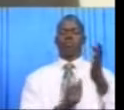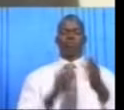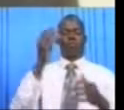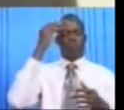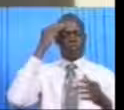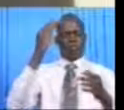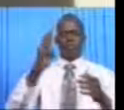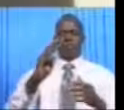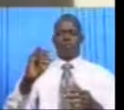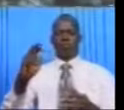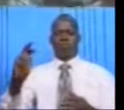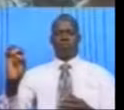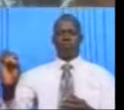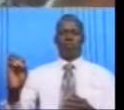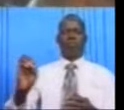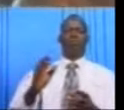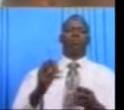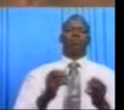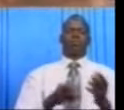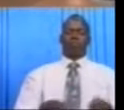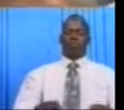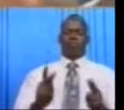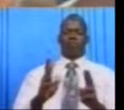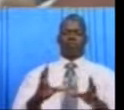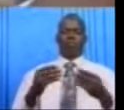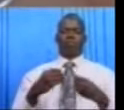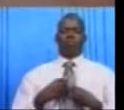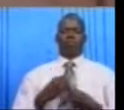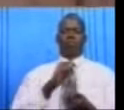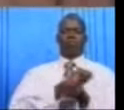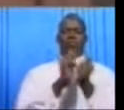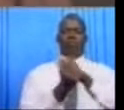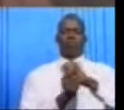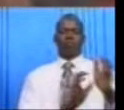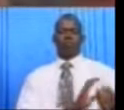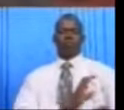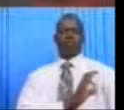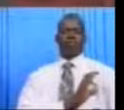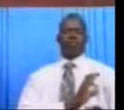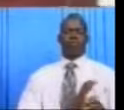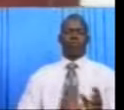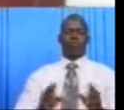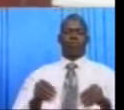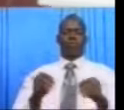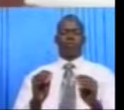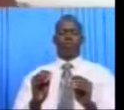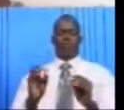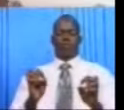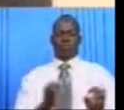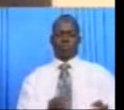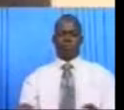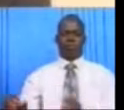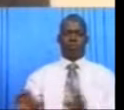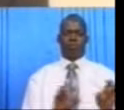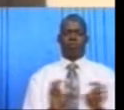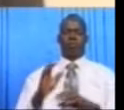ministère des Mines et de l'Énergie, des démarches sont à adopter, notamment le changement de comportement, l'optimisation des équipements, la